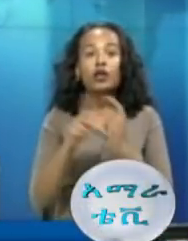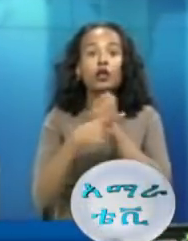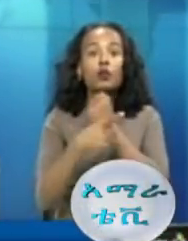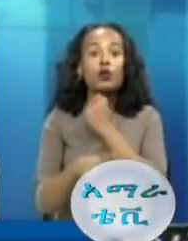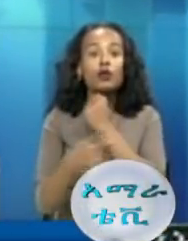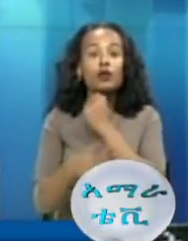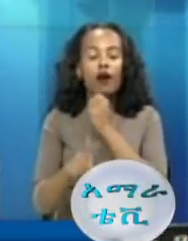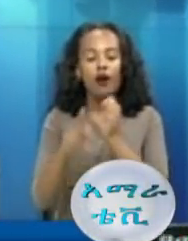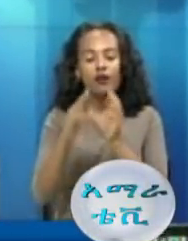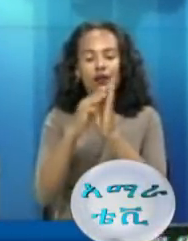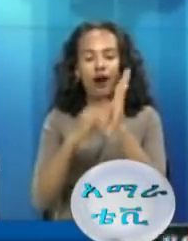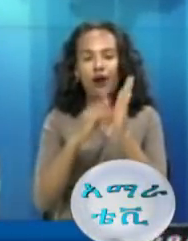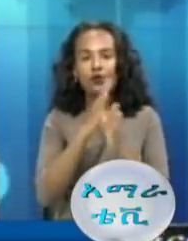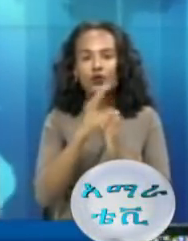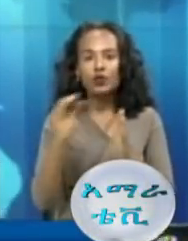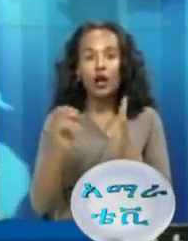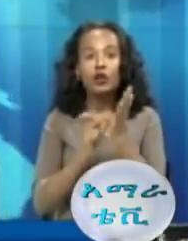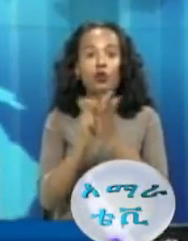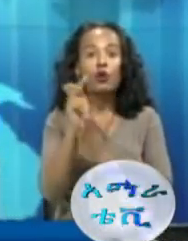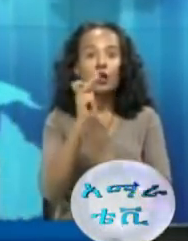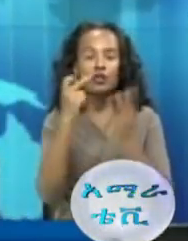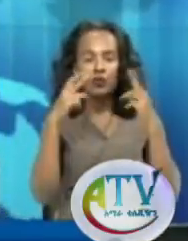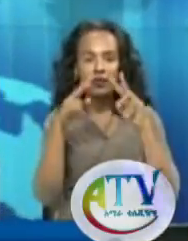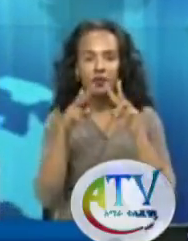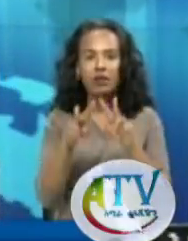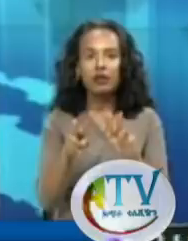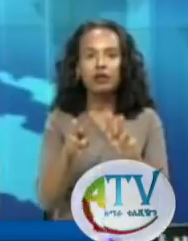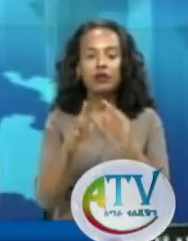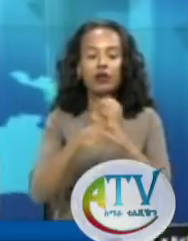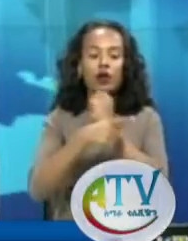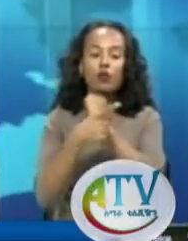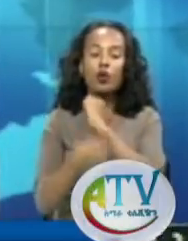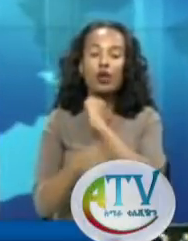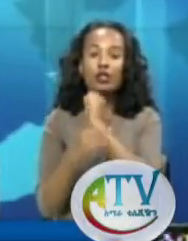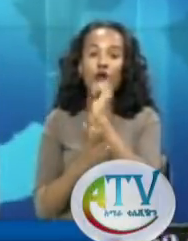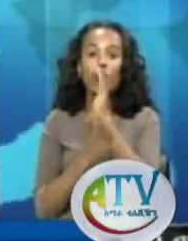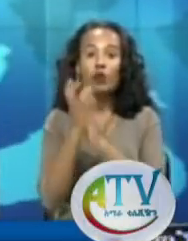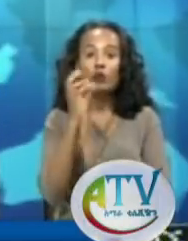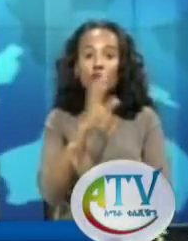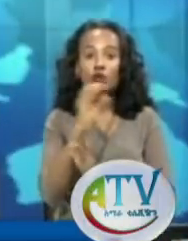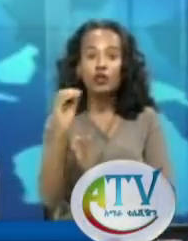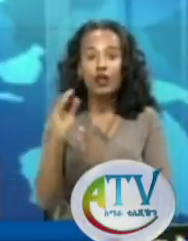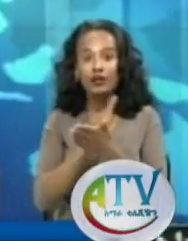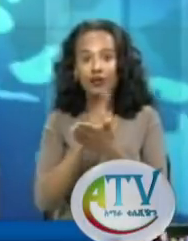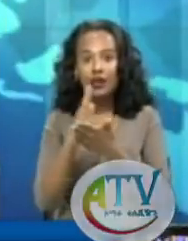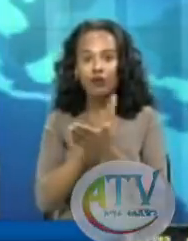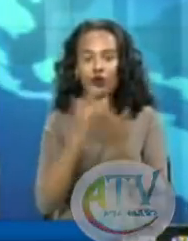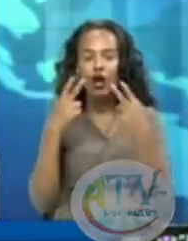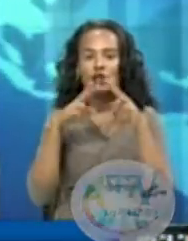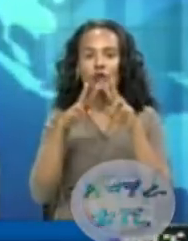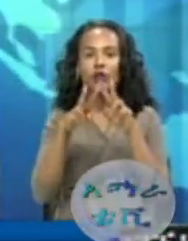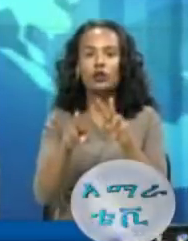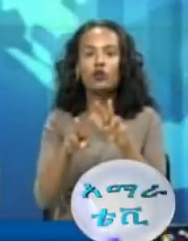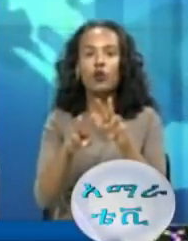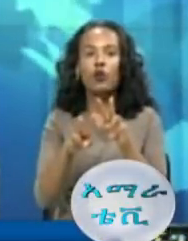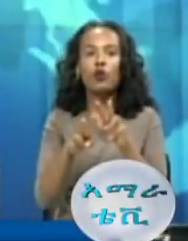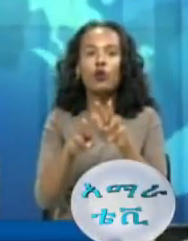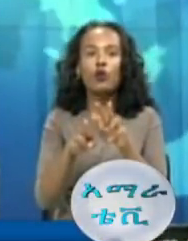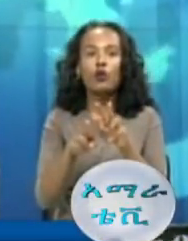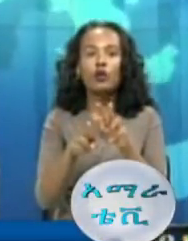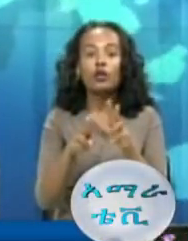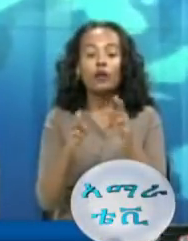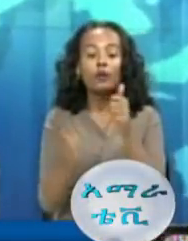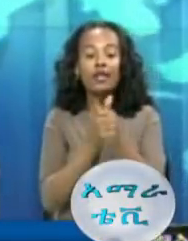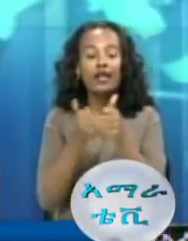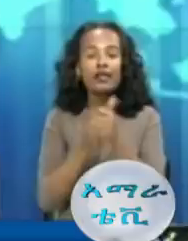የፖለቲካ ስርዓቱንና ዲሞክራሲን በተመለከተ ፖለቲካዊ መብቶችንና ተሳትፎን አስመልክቶ